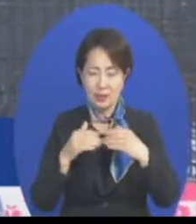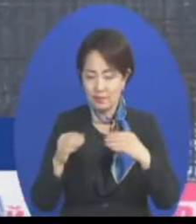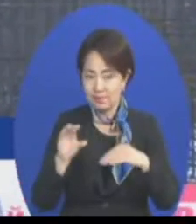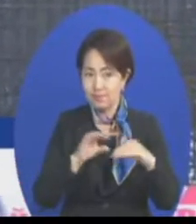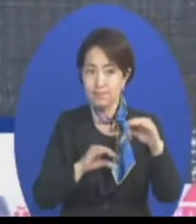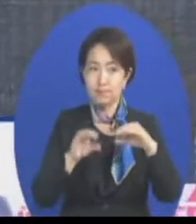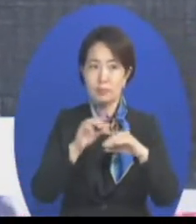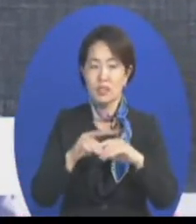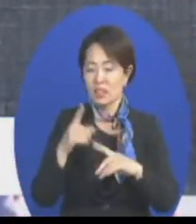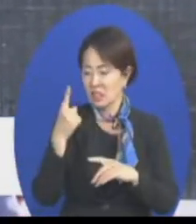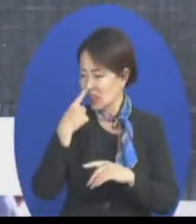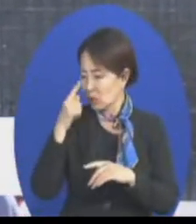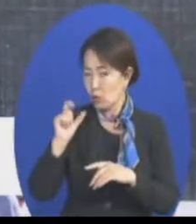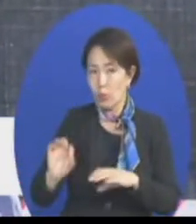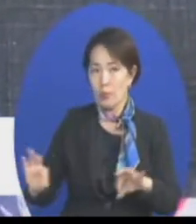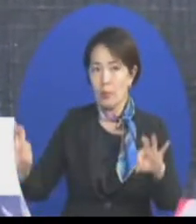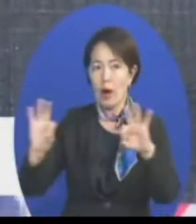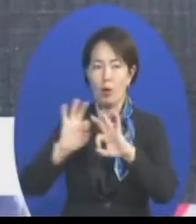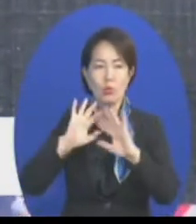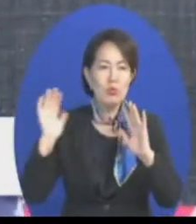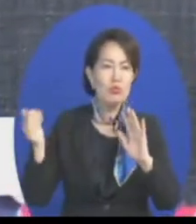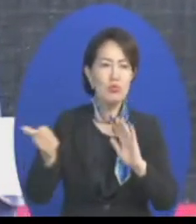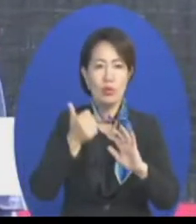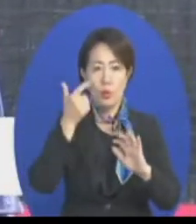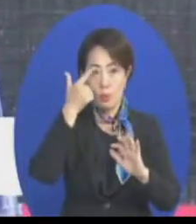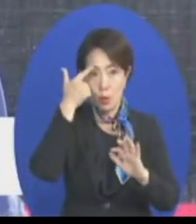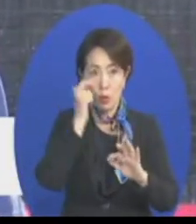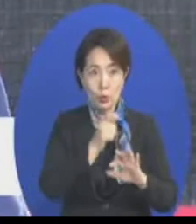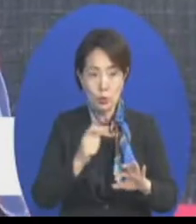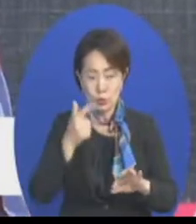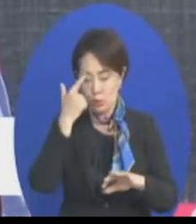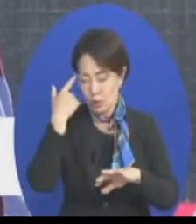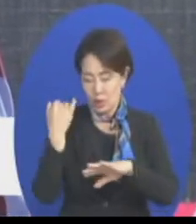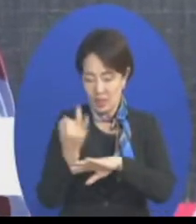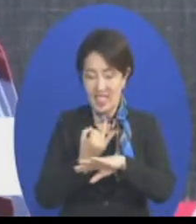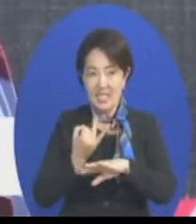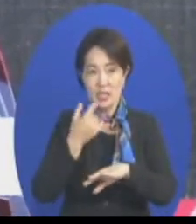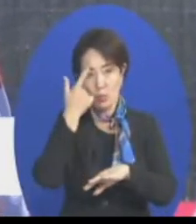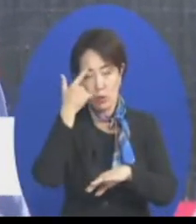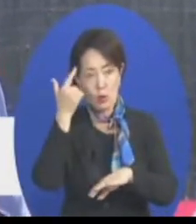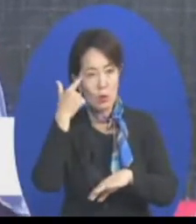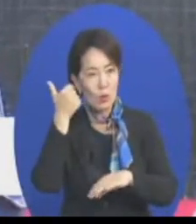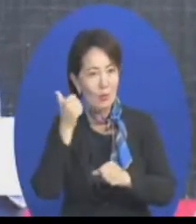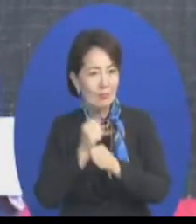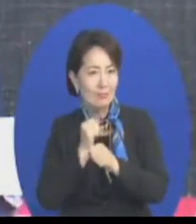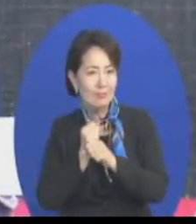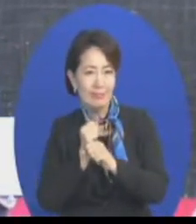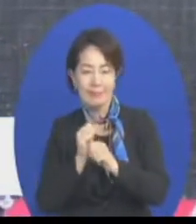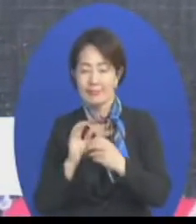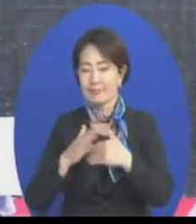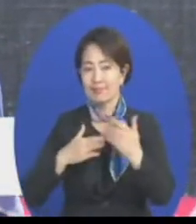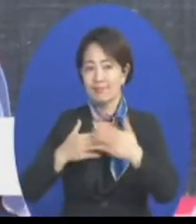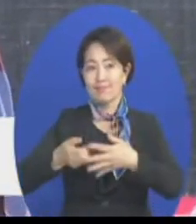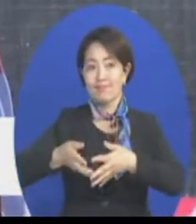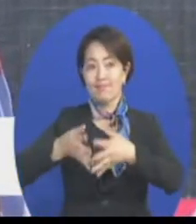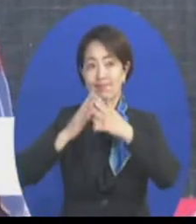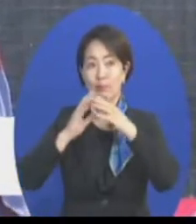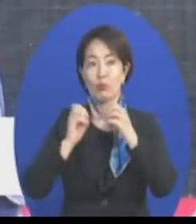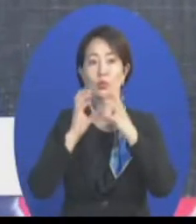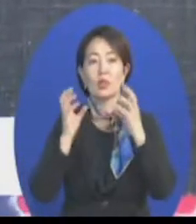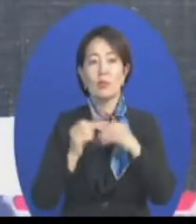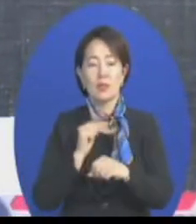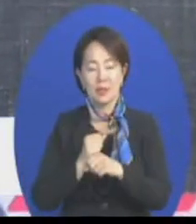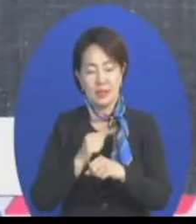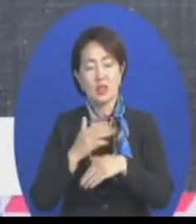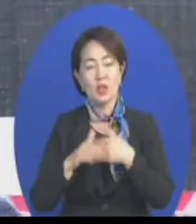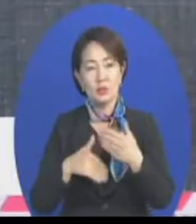чиглэл дээр бол нэгт хятад ажилчингүүгээр зөвхөн Монголд ажиллаад бид Монгол инженерийн ур ухаанаар бол одоо ингээд сүндэрлээд бүтээн